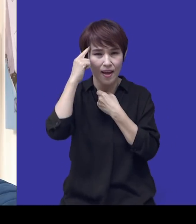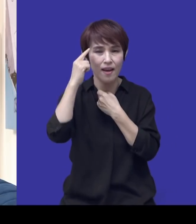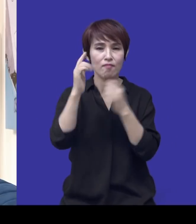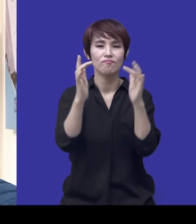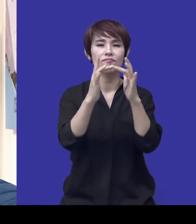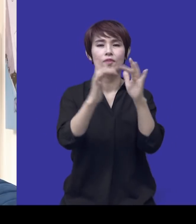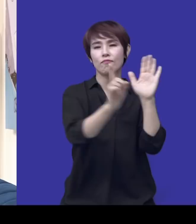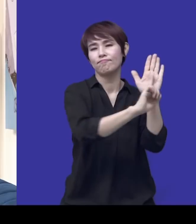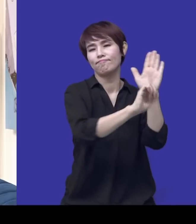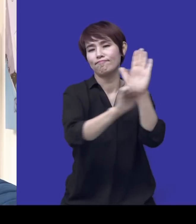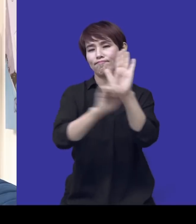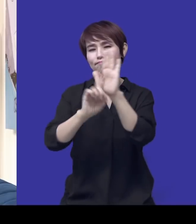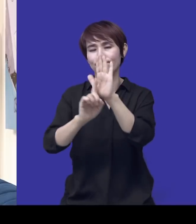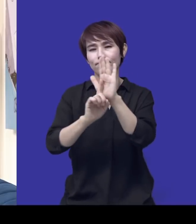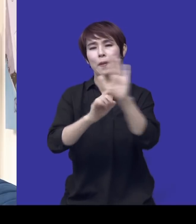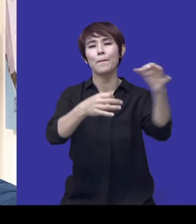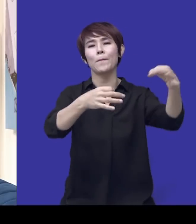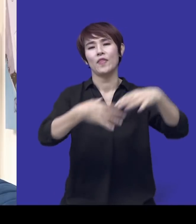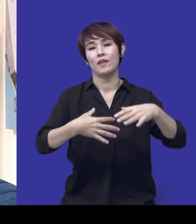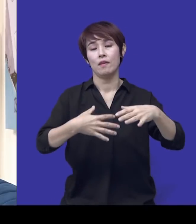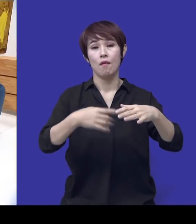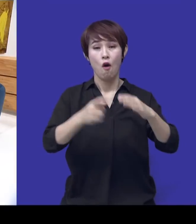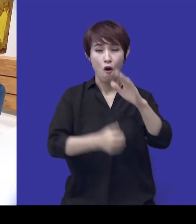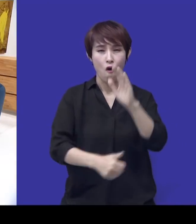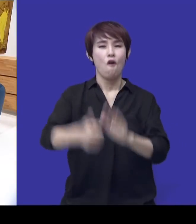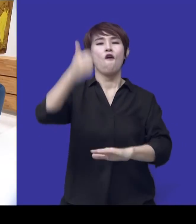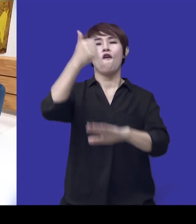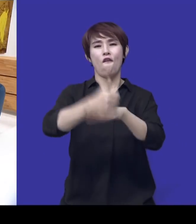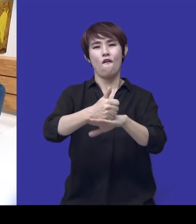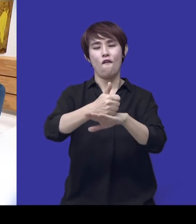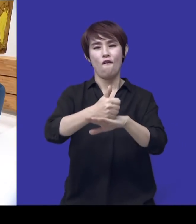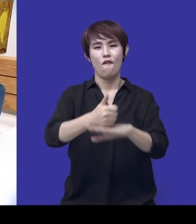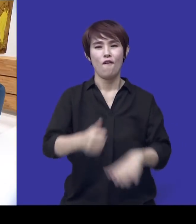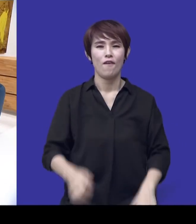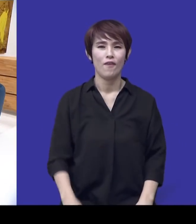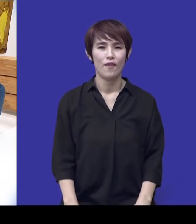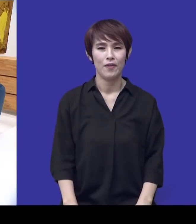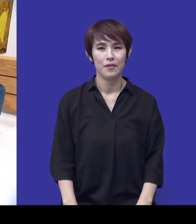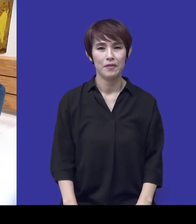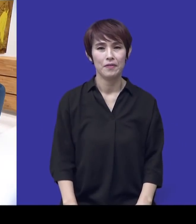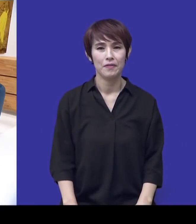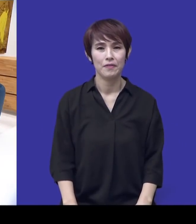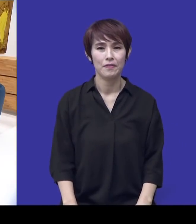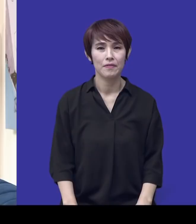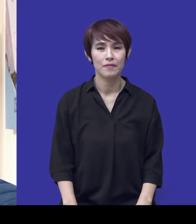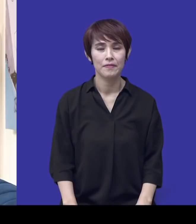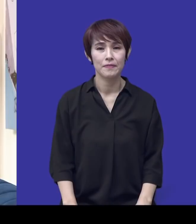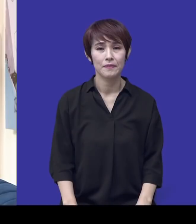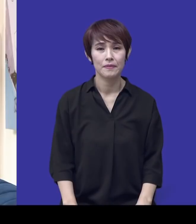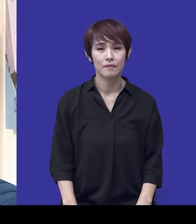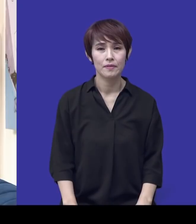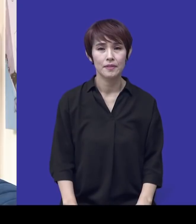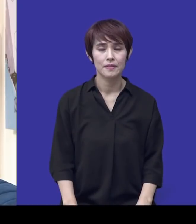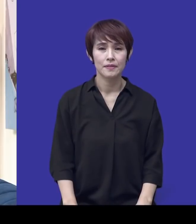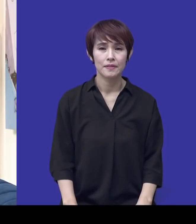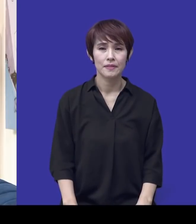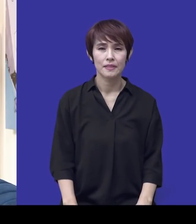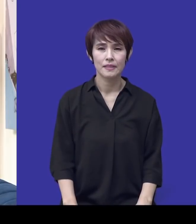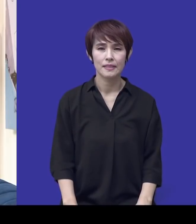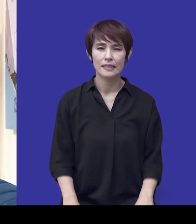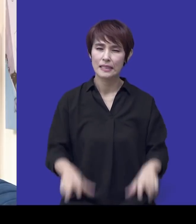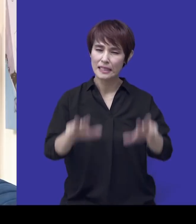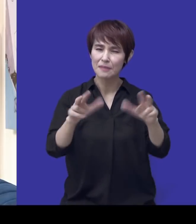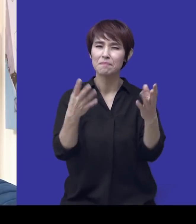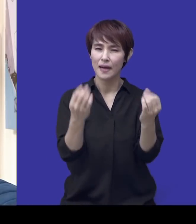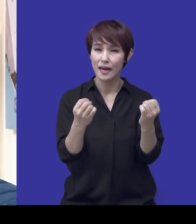했는데 그게 대박이 났어요. 그때. 아, 클라우드 펀딩으로요? 네, 근데 크라우드 펀딩이 그 당시만 해도 지금은 많이